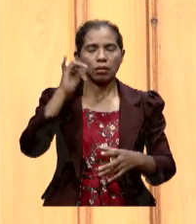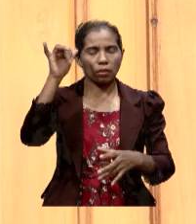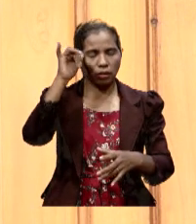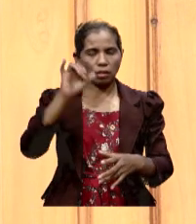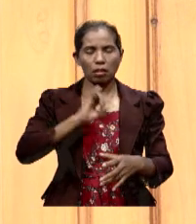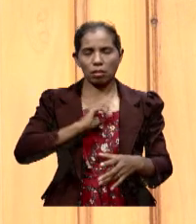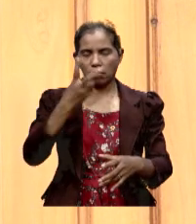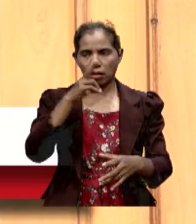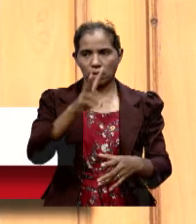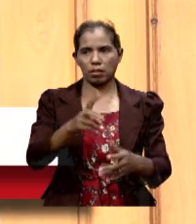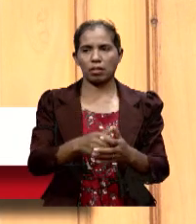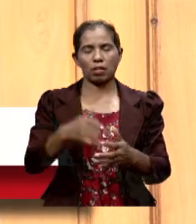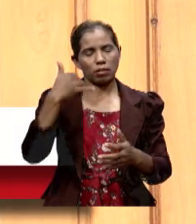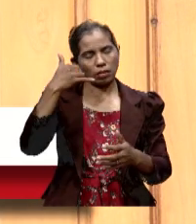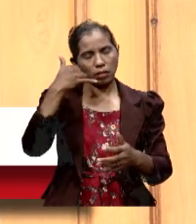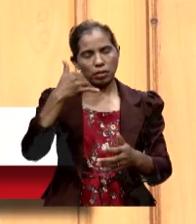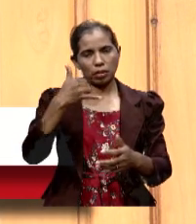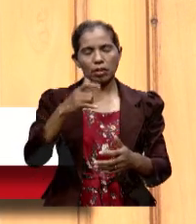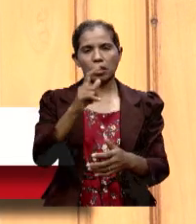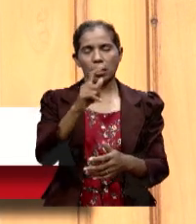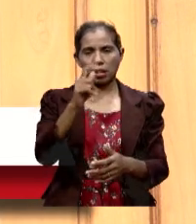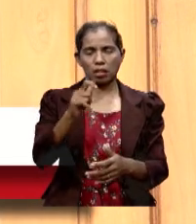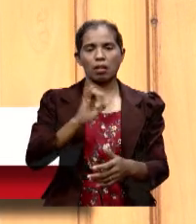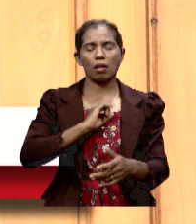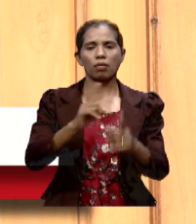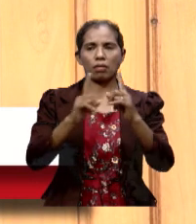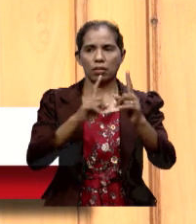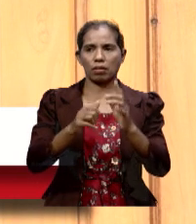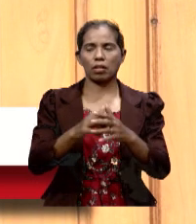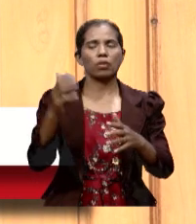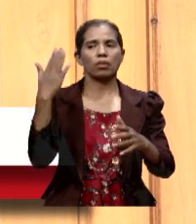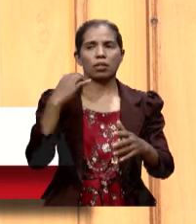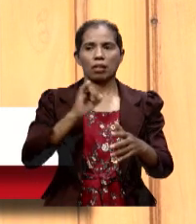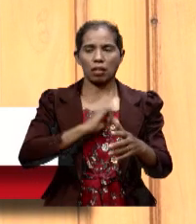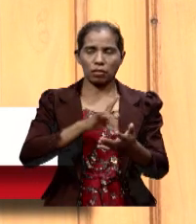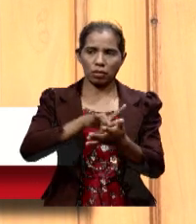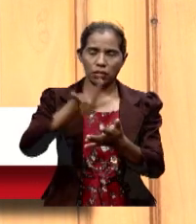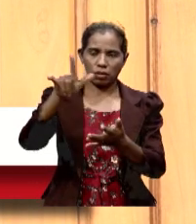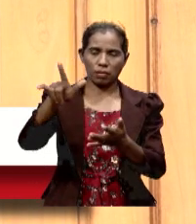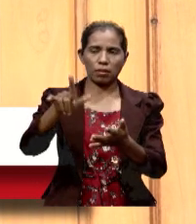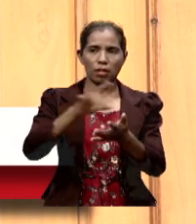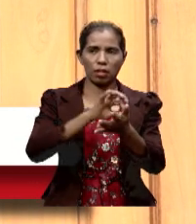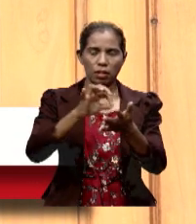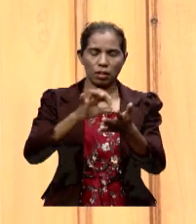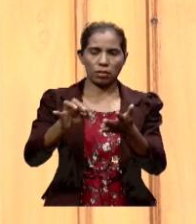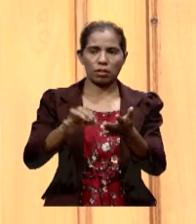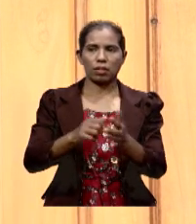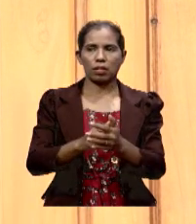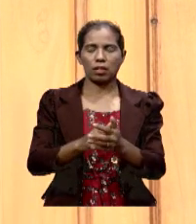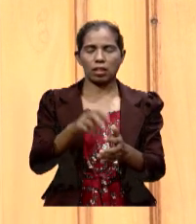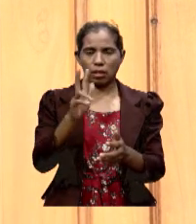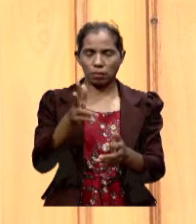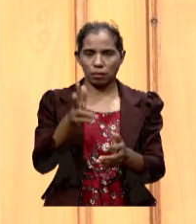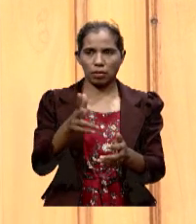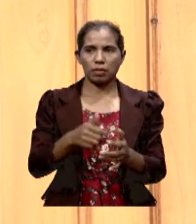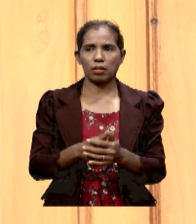kontuntu, kau telepon buat Timor Telecom kau protesta. Tanpa antes saat tu saya mau nih kau isi kau nih be paket $30.